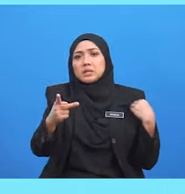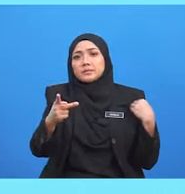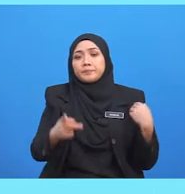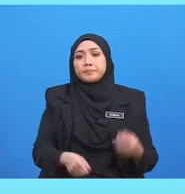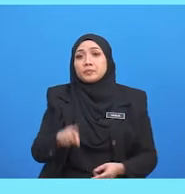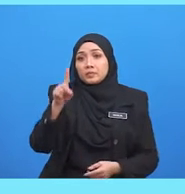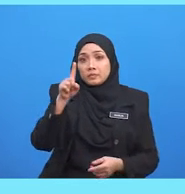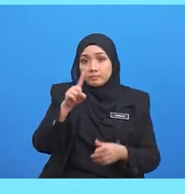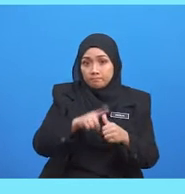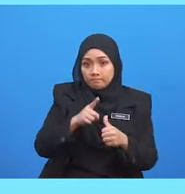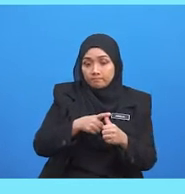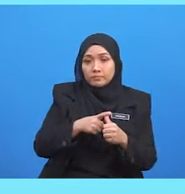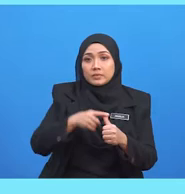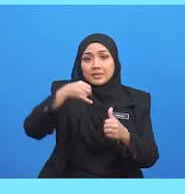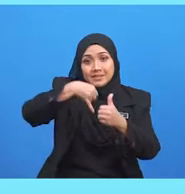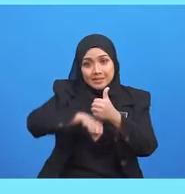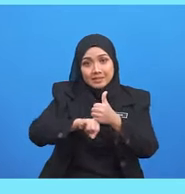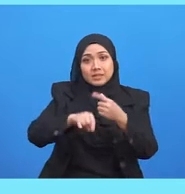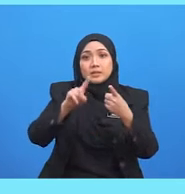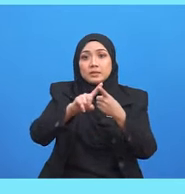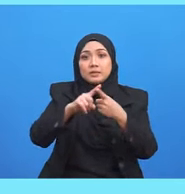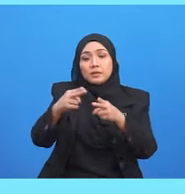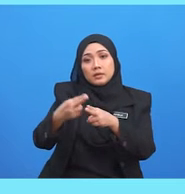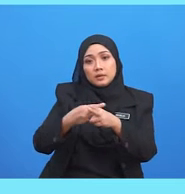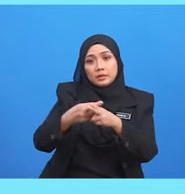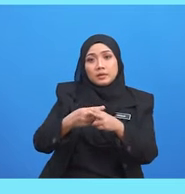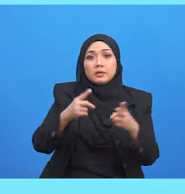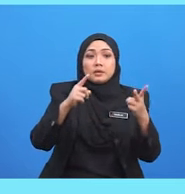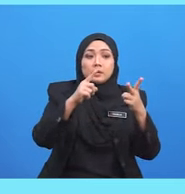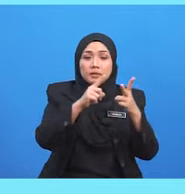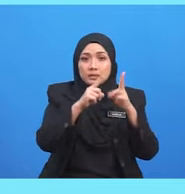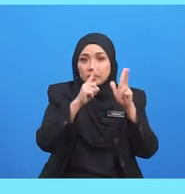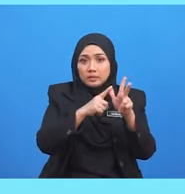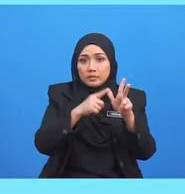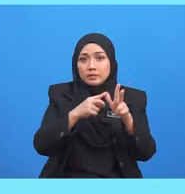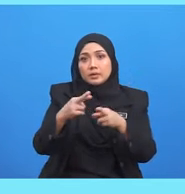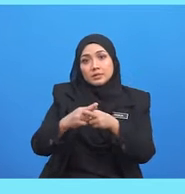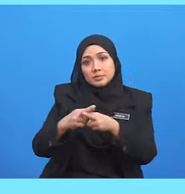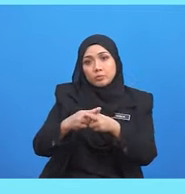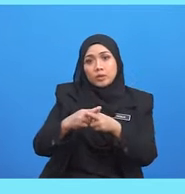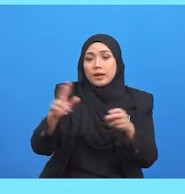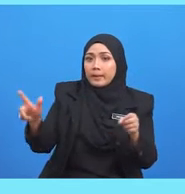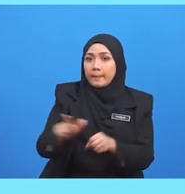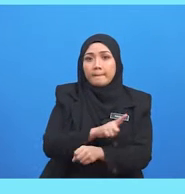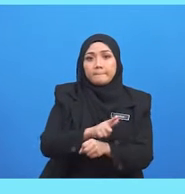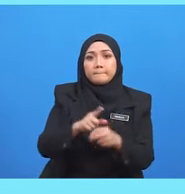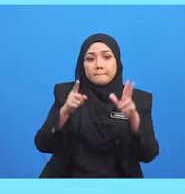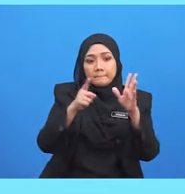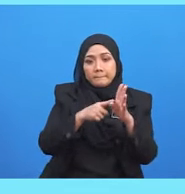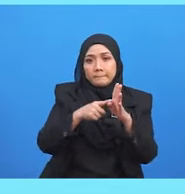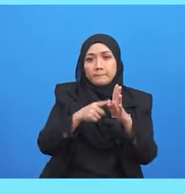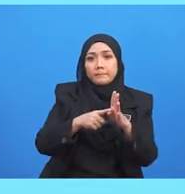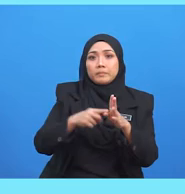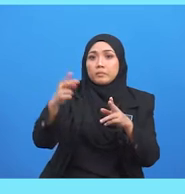iaitu isi, huraian, huraian lengkap dan kesimpulan. Supaya jawapan